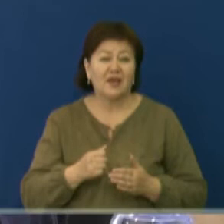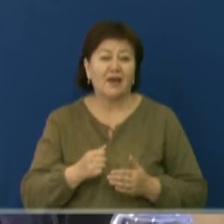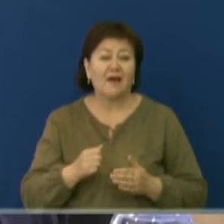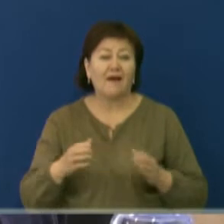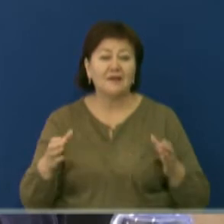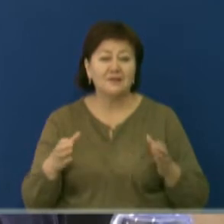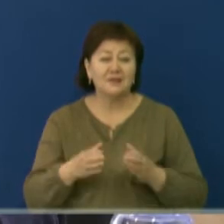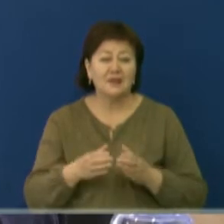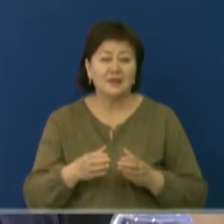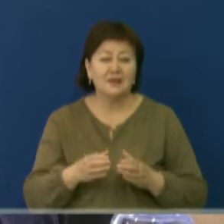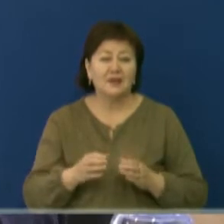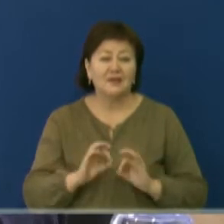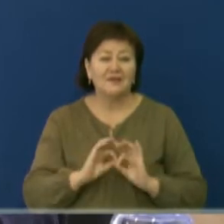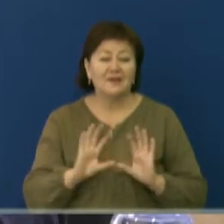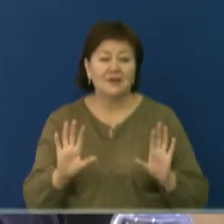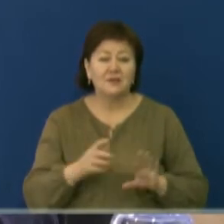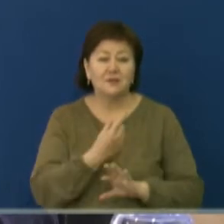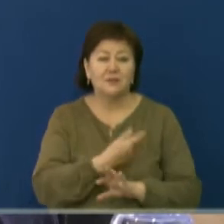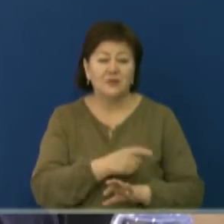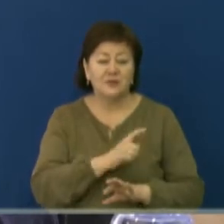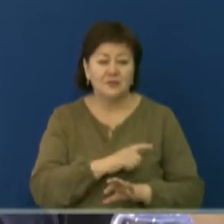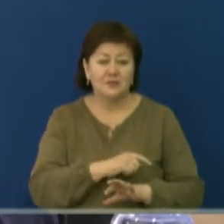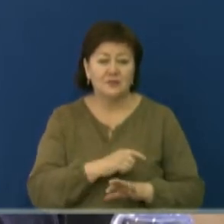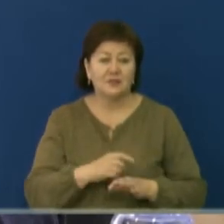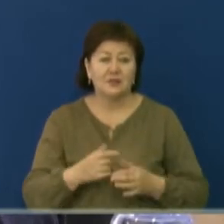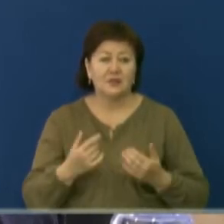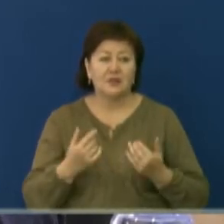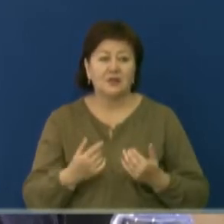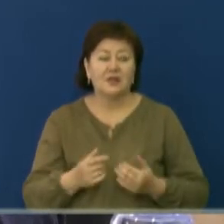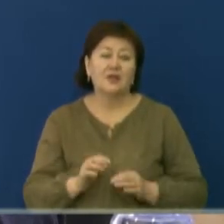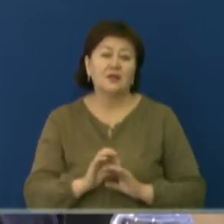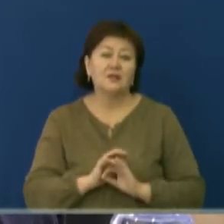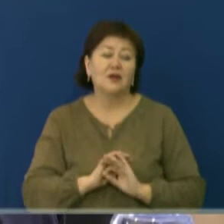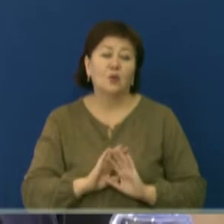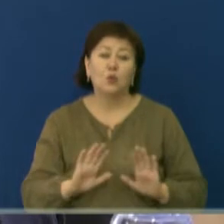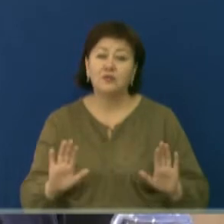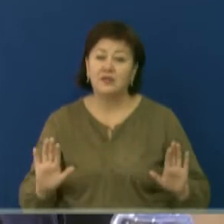этом современном, я не побоюсь этого слова, уникальном